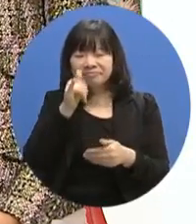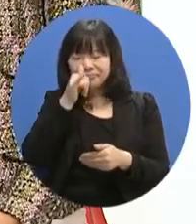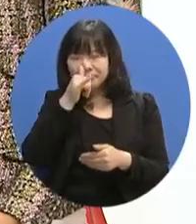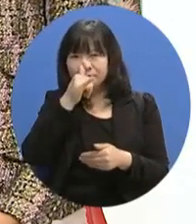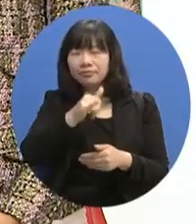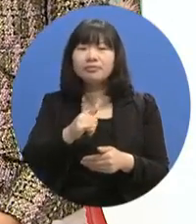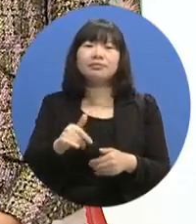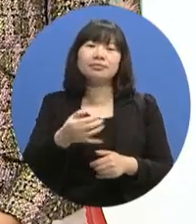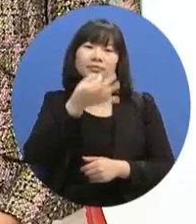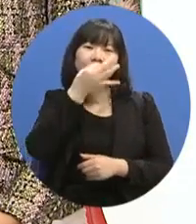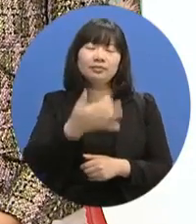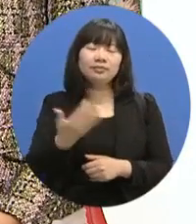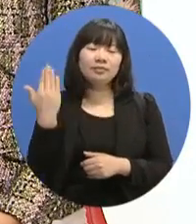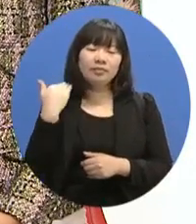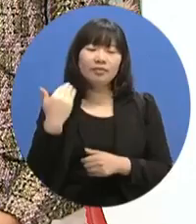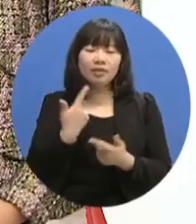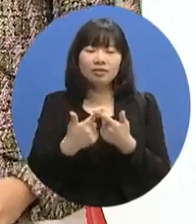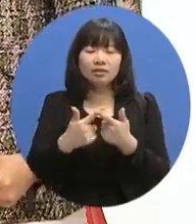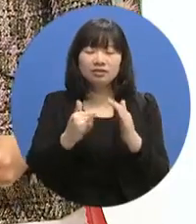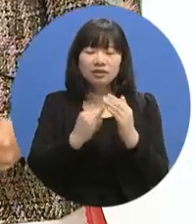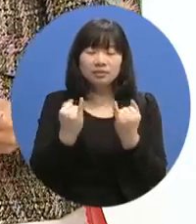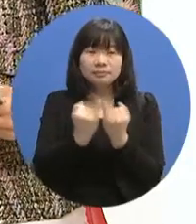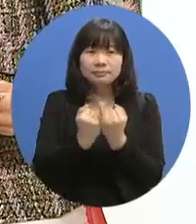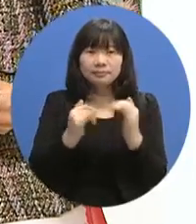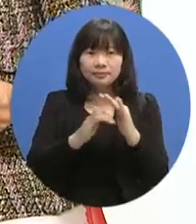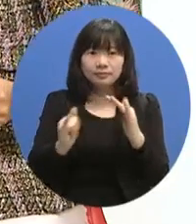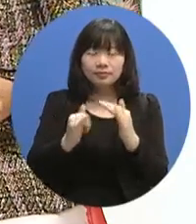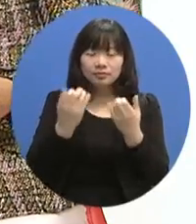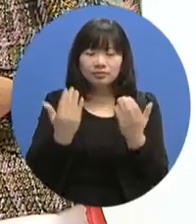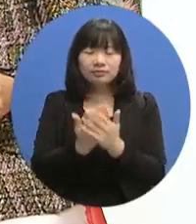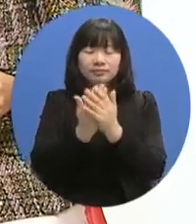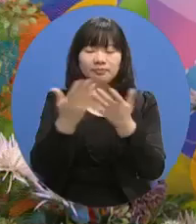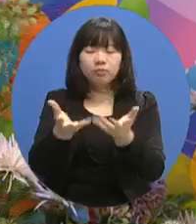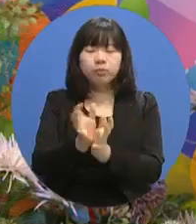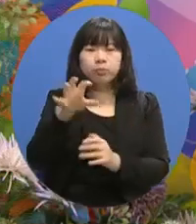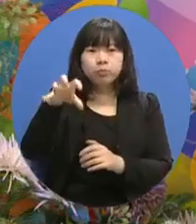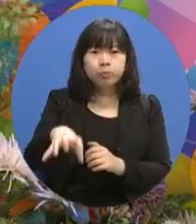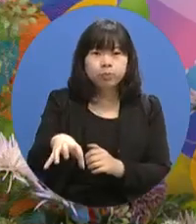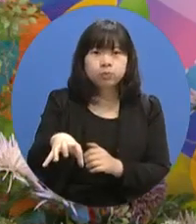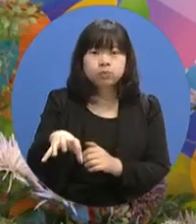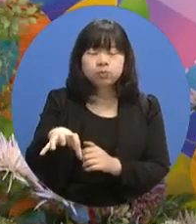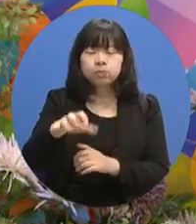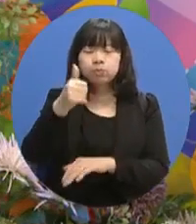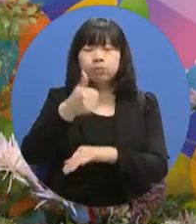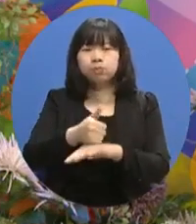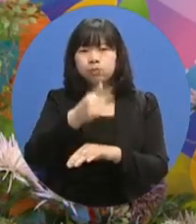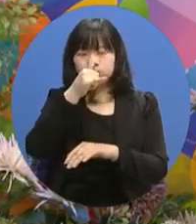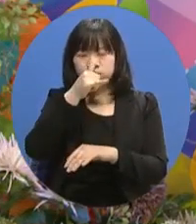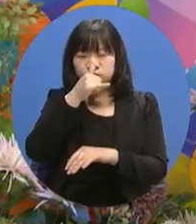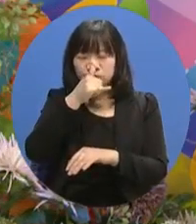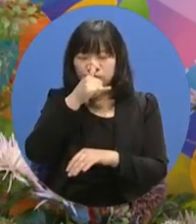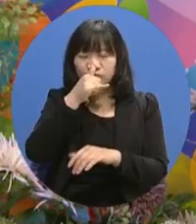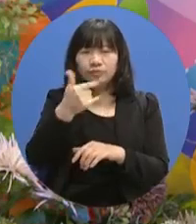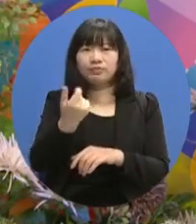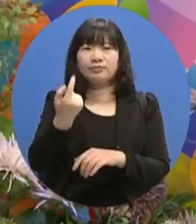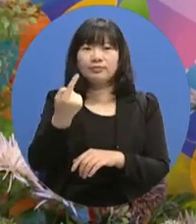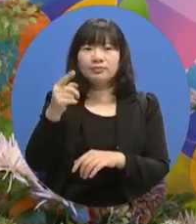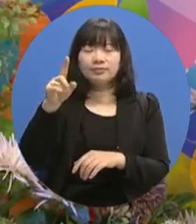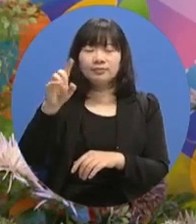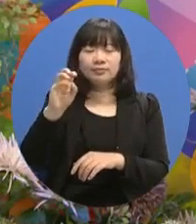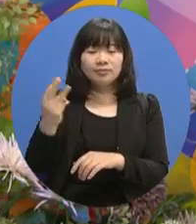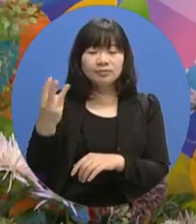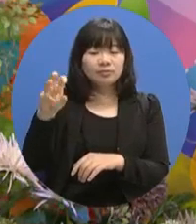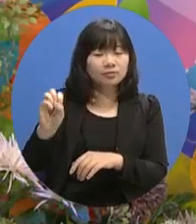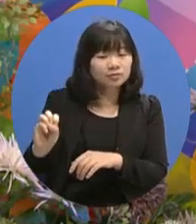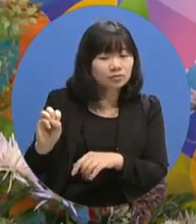그리고 지난해 부산 여성가족개발원이 조사한 결과를 보면요. 네. 61.3%의 조부모들이